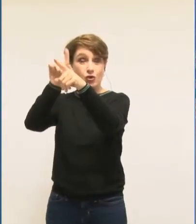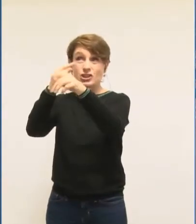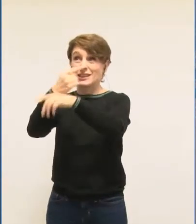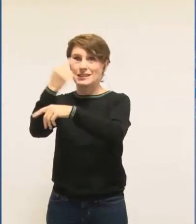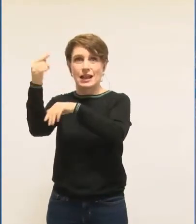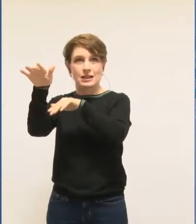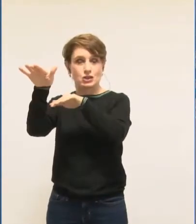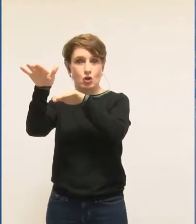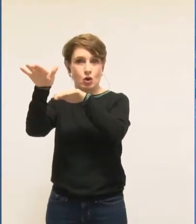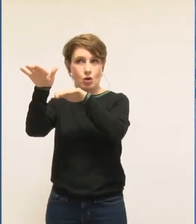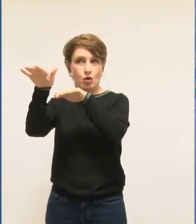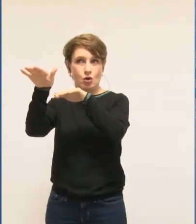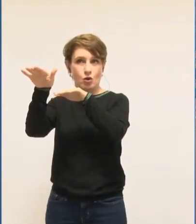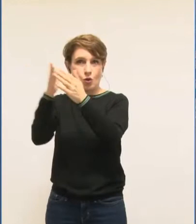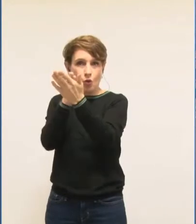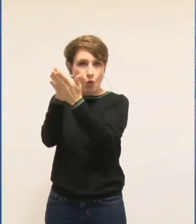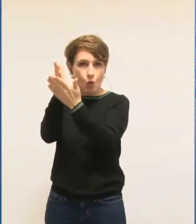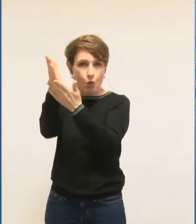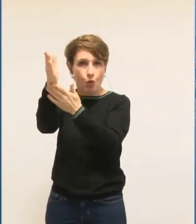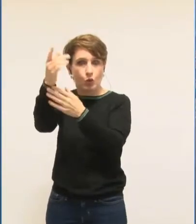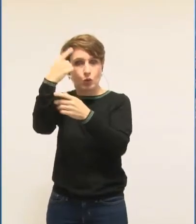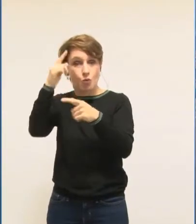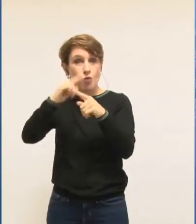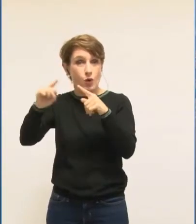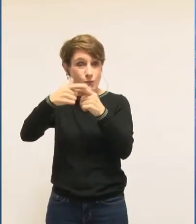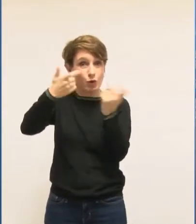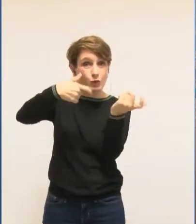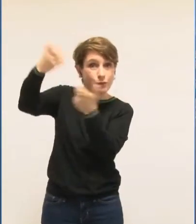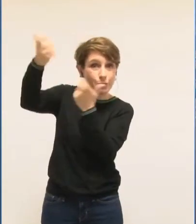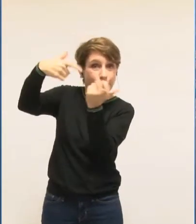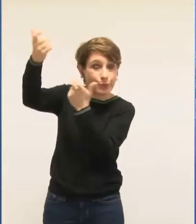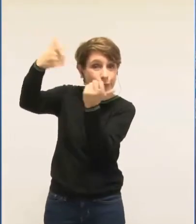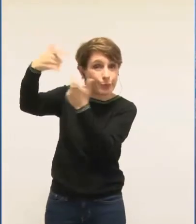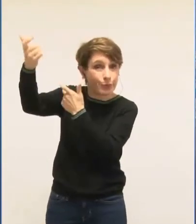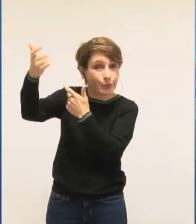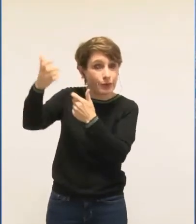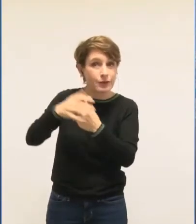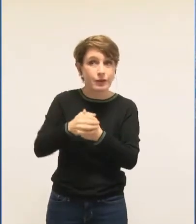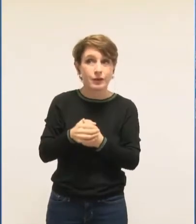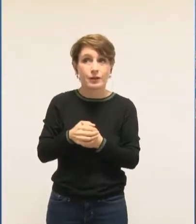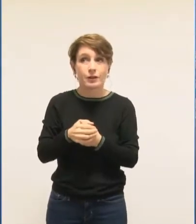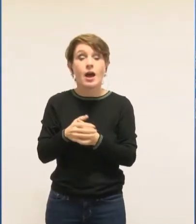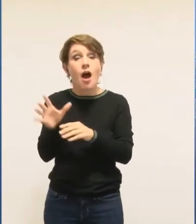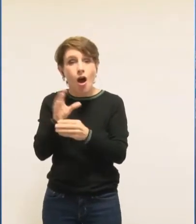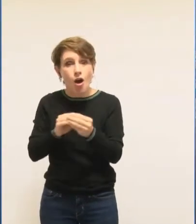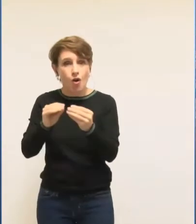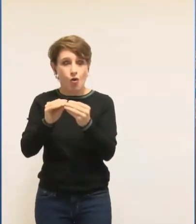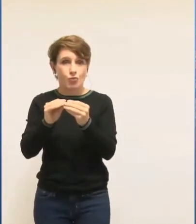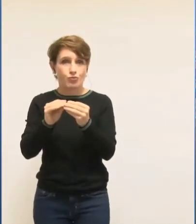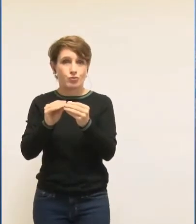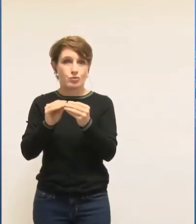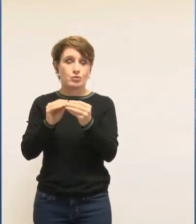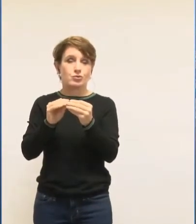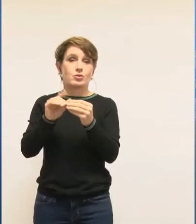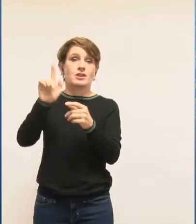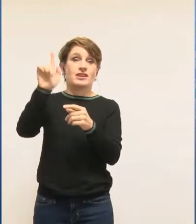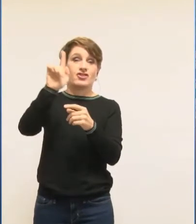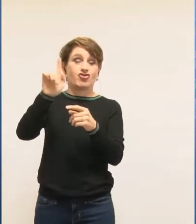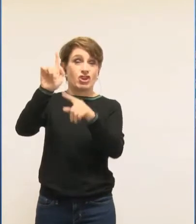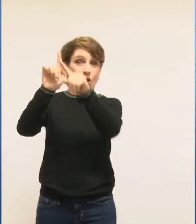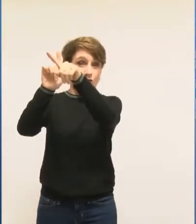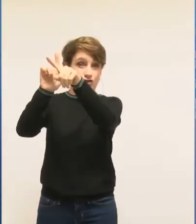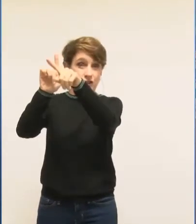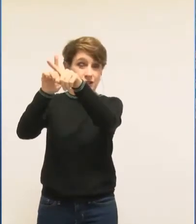terrestre pour les produits venant ou sortant d'Arménie. De plus, elle est le seul passage vers un gazoduc entre les